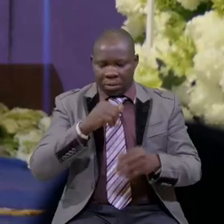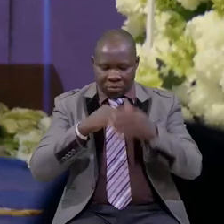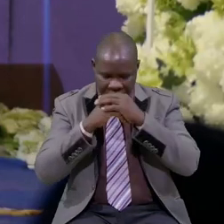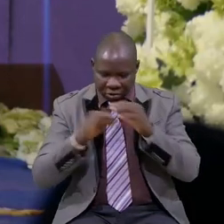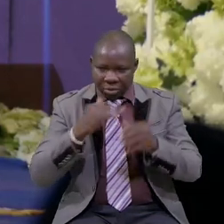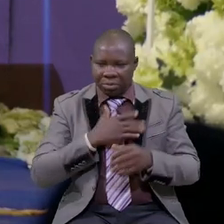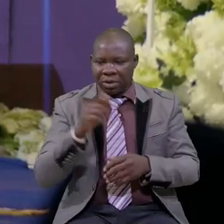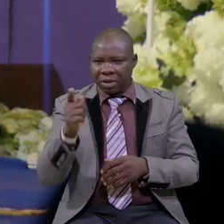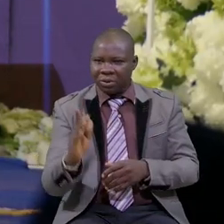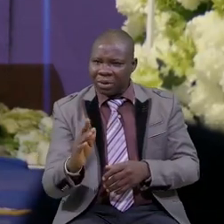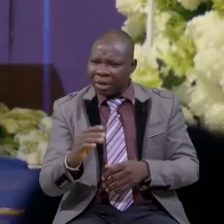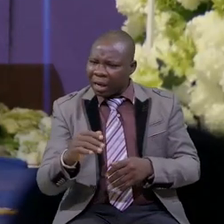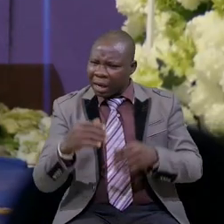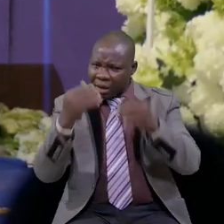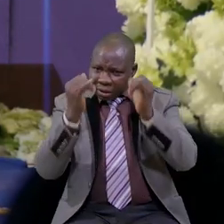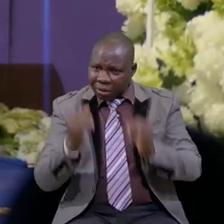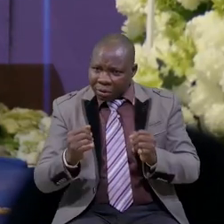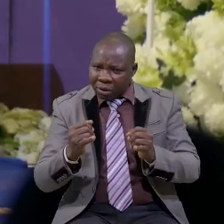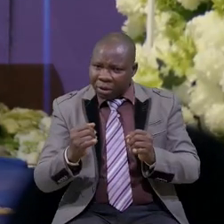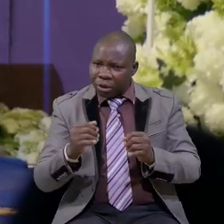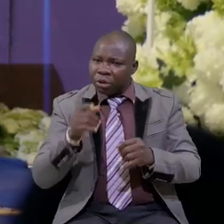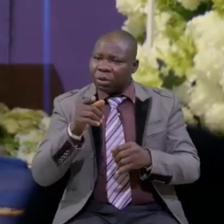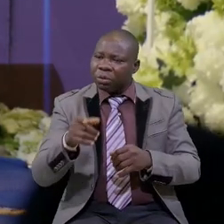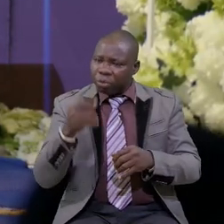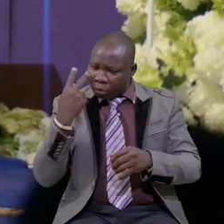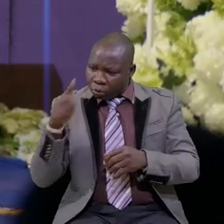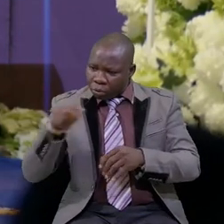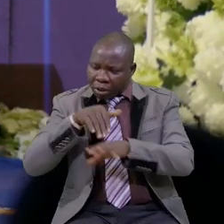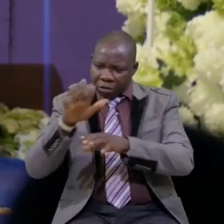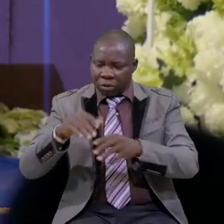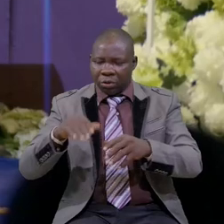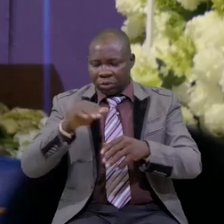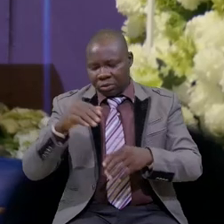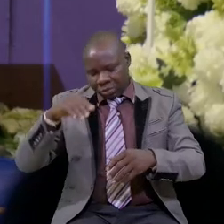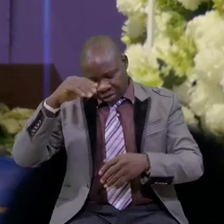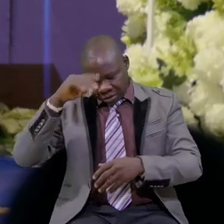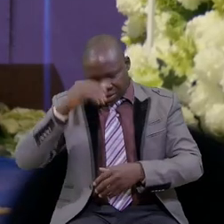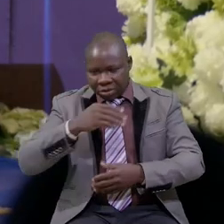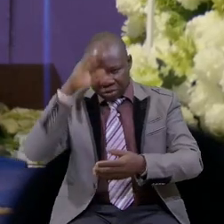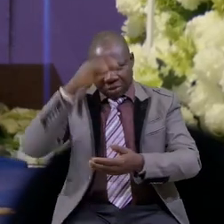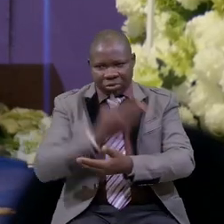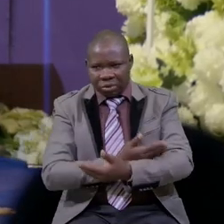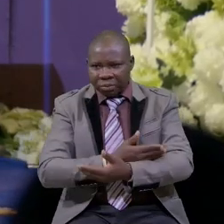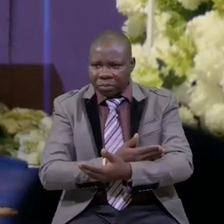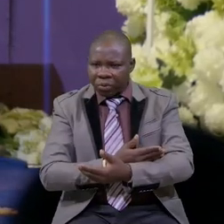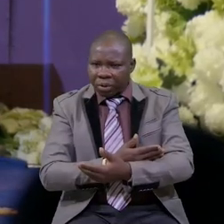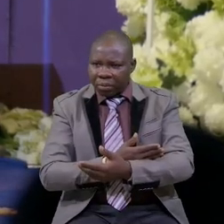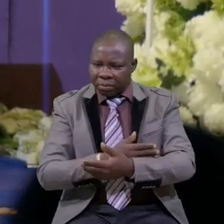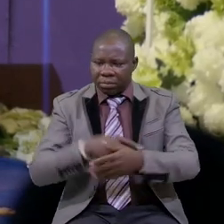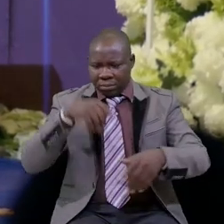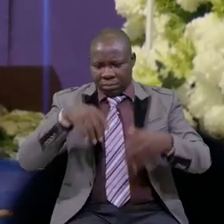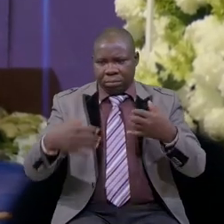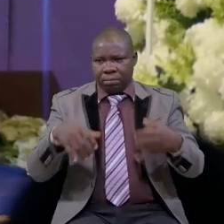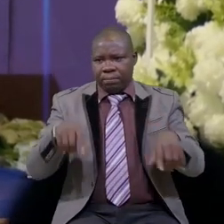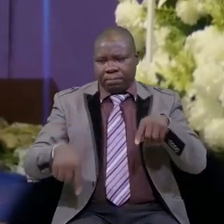J'ai dit, le garçon était paralysé et qui regardait la maman en train de tourner autour du canari